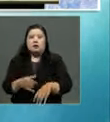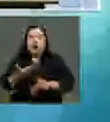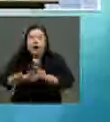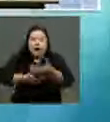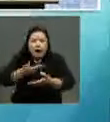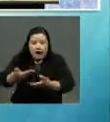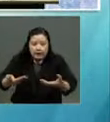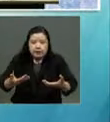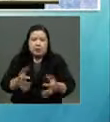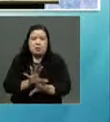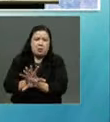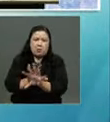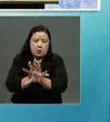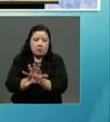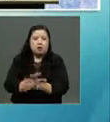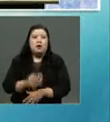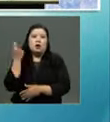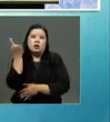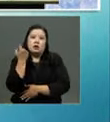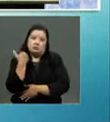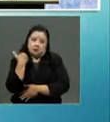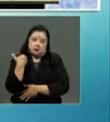แล้วก็ไปในที่ที่ที่ชุมชนนะครับสถานที่ชุมชนคือตลาดนัดและสถานท่องเที่ยวอีก3